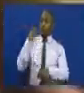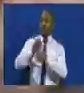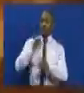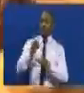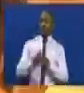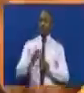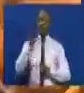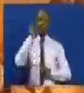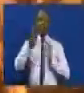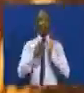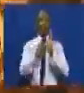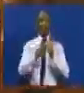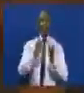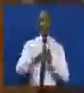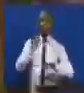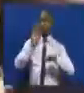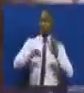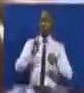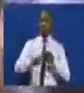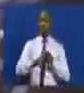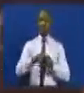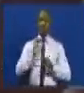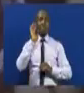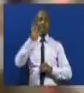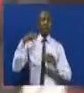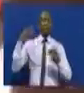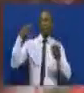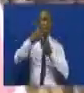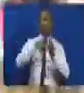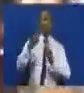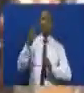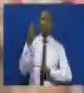Historia inaonyesha ni utamaduni wa zaidi ya miaka 300 iliyopita.